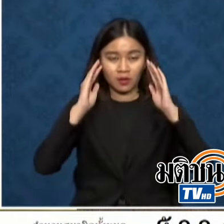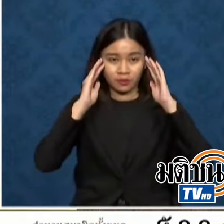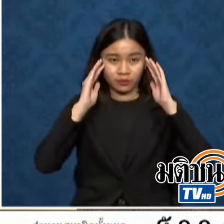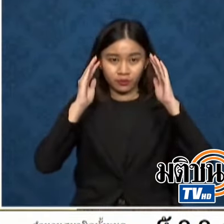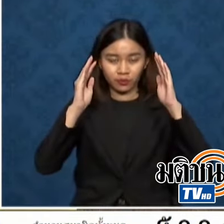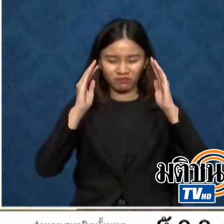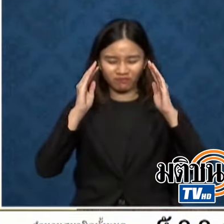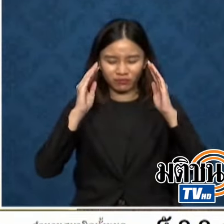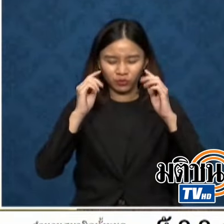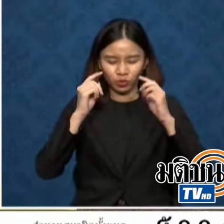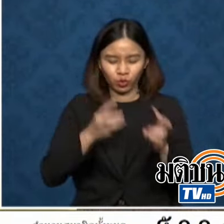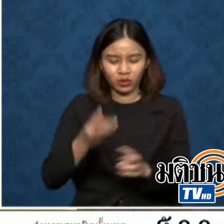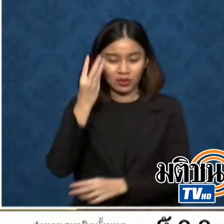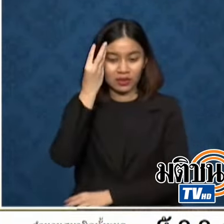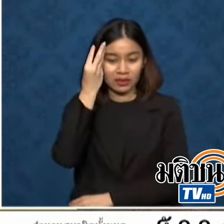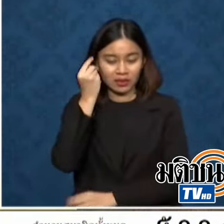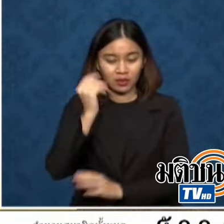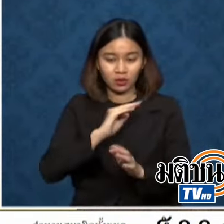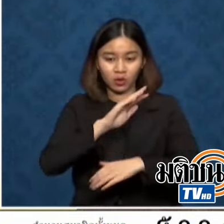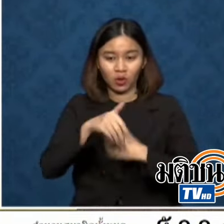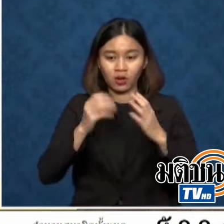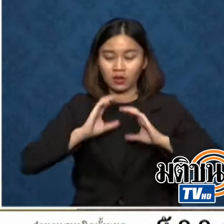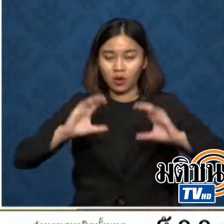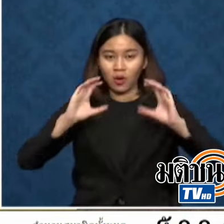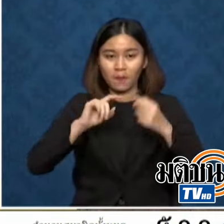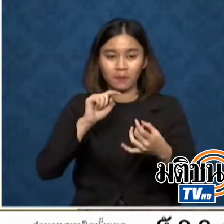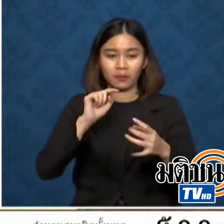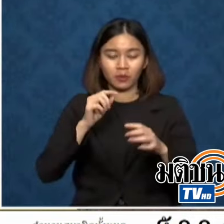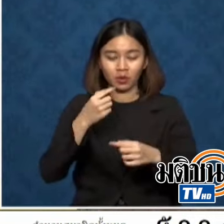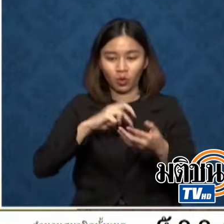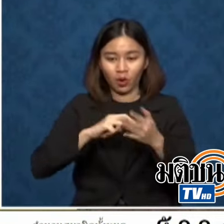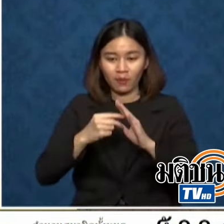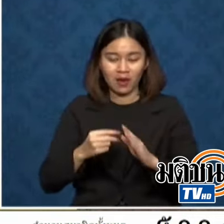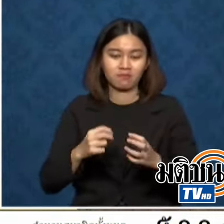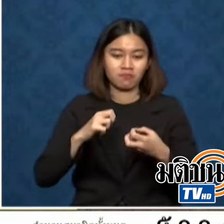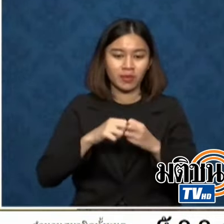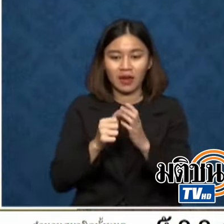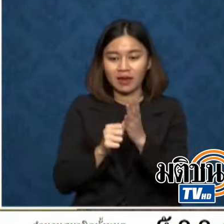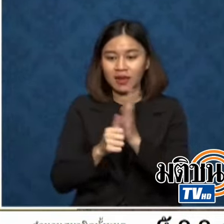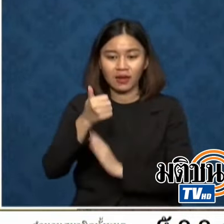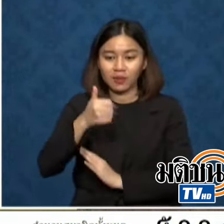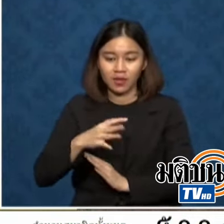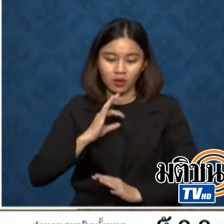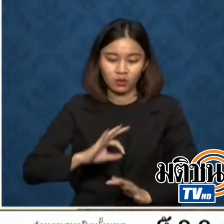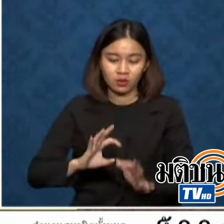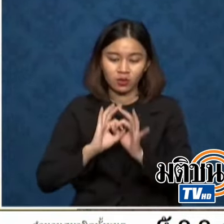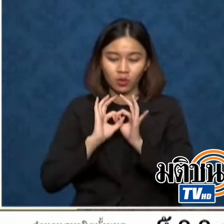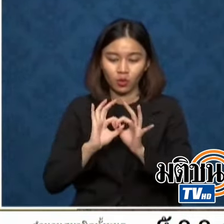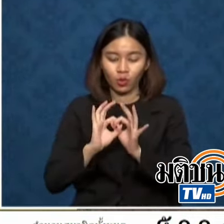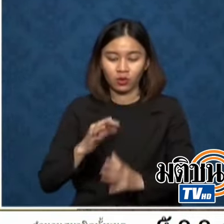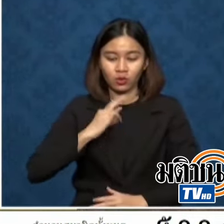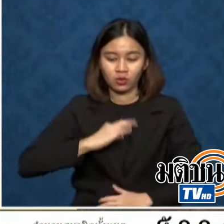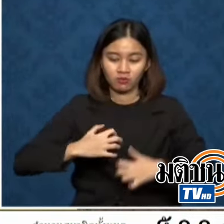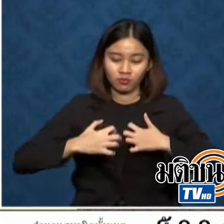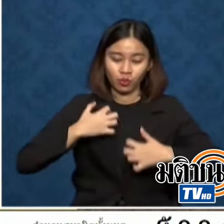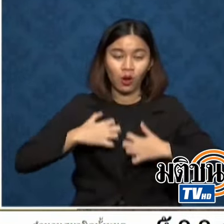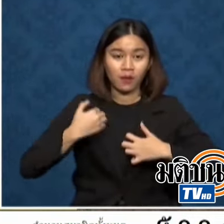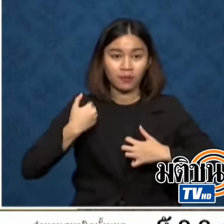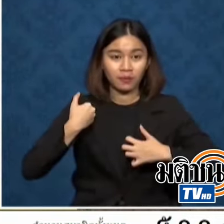ของรัฐบาลคือความมืด 8ด้านของพี่น้องประชาชนผมเป็นห่วงครับผมรู้สึกกังวลว่า